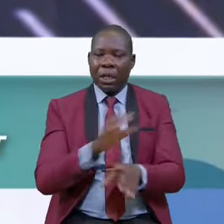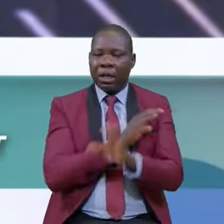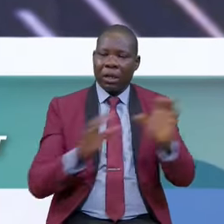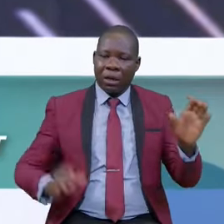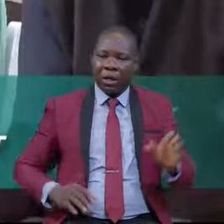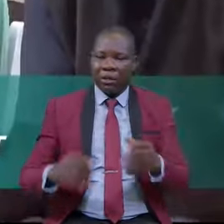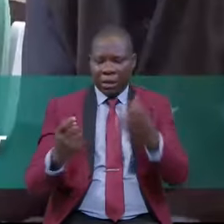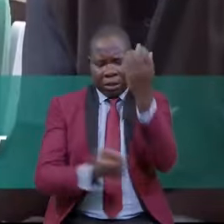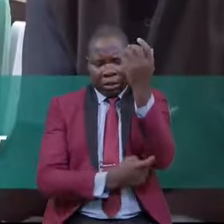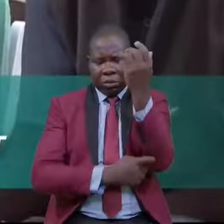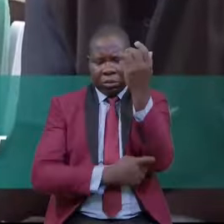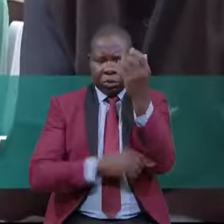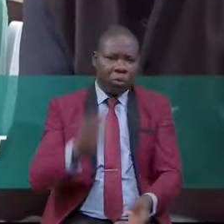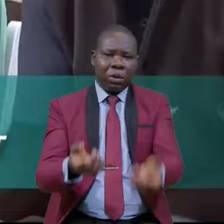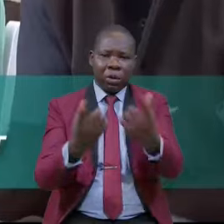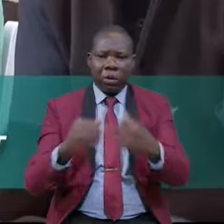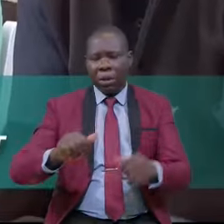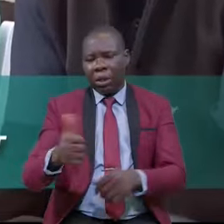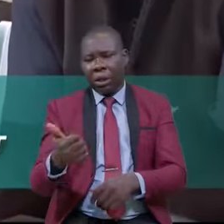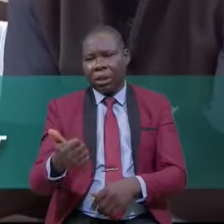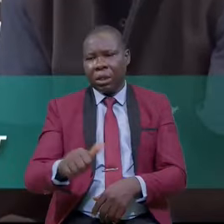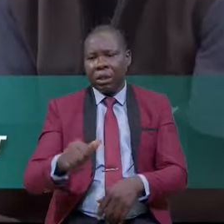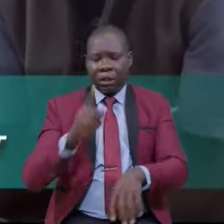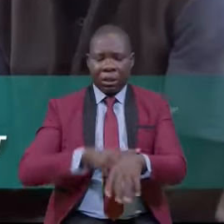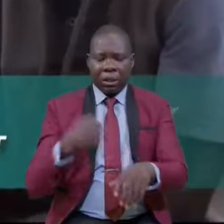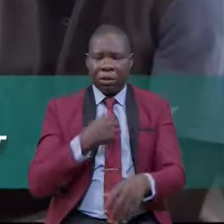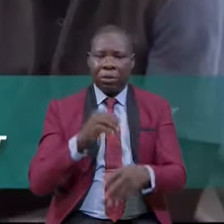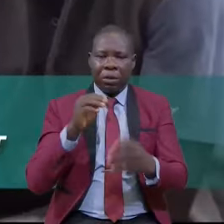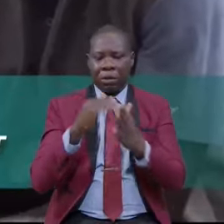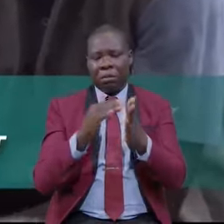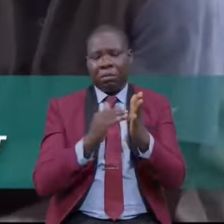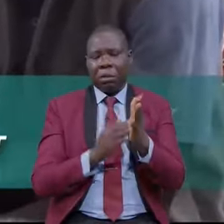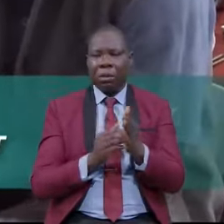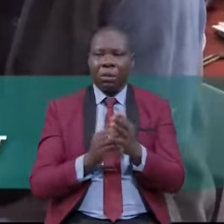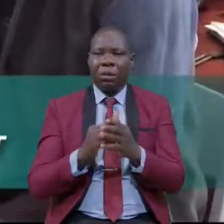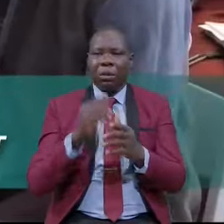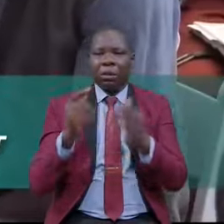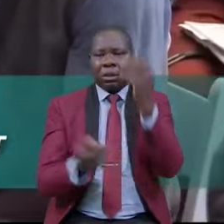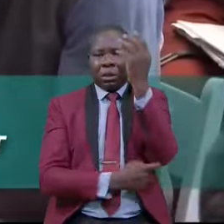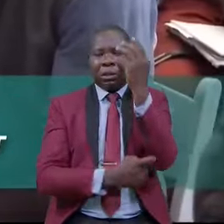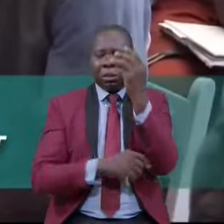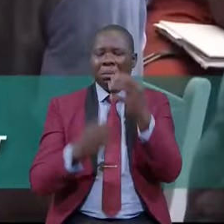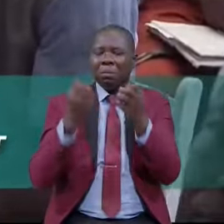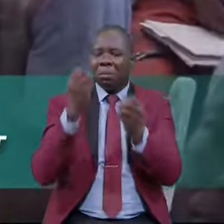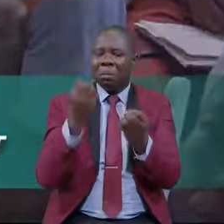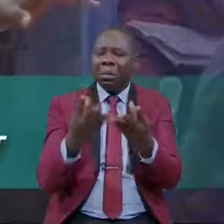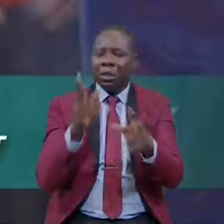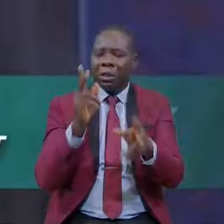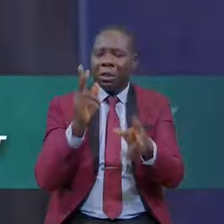viendront. Chaque fois que nous mentionnons tentation, il y a des gens qui, la plupart des gens pensent les tentations